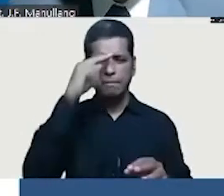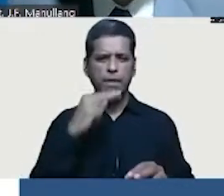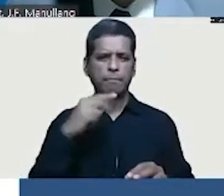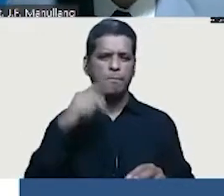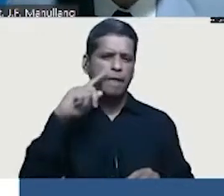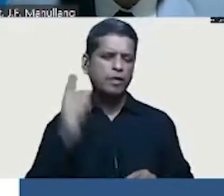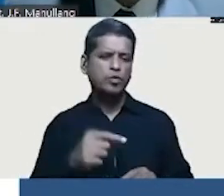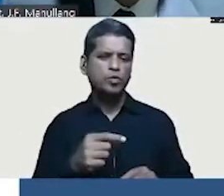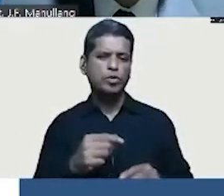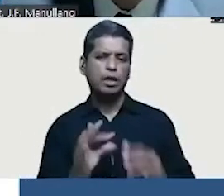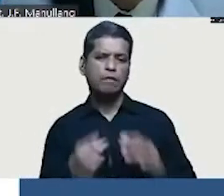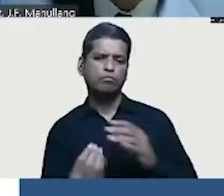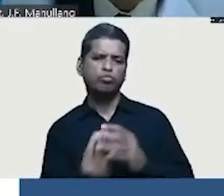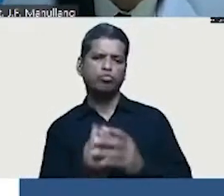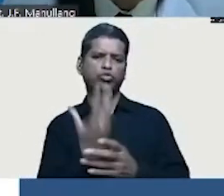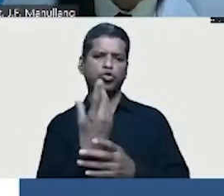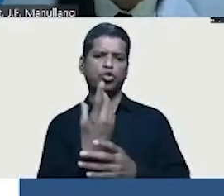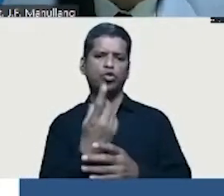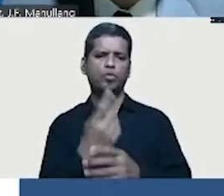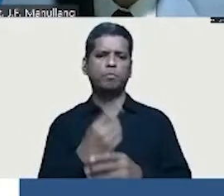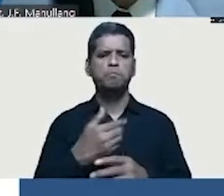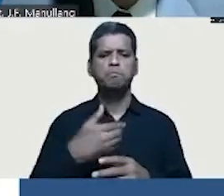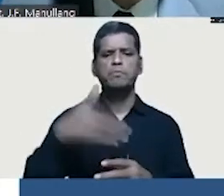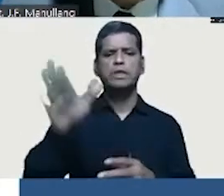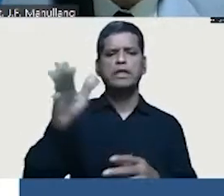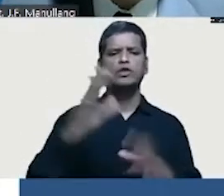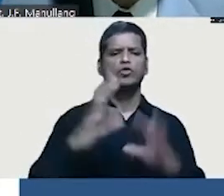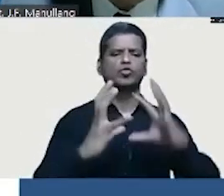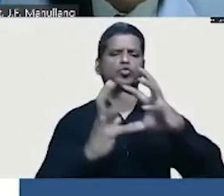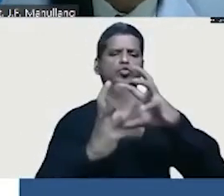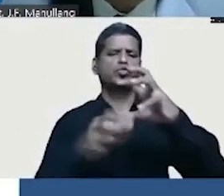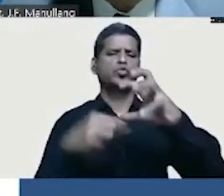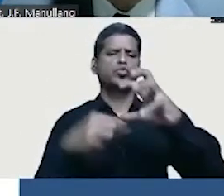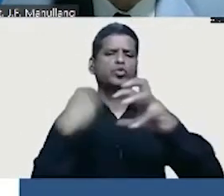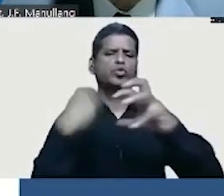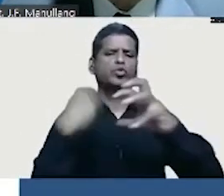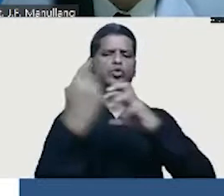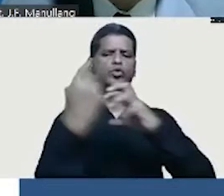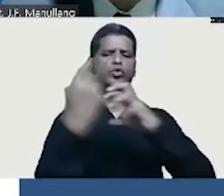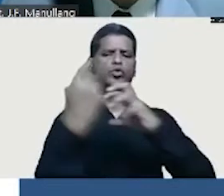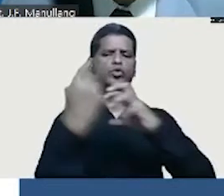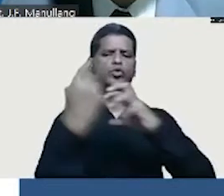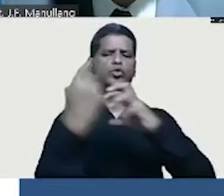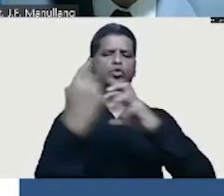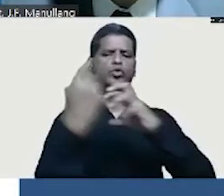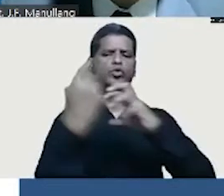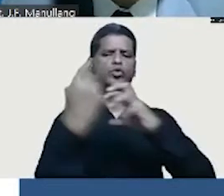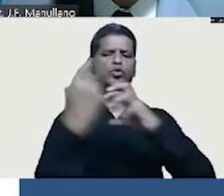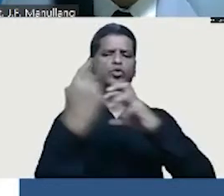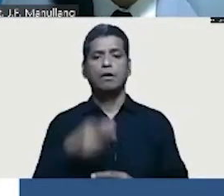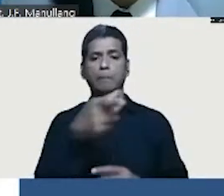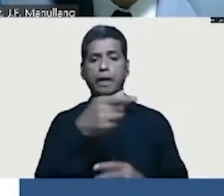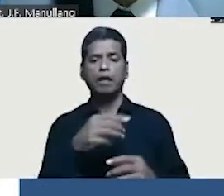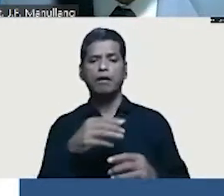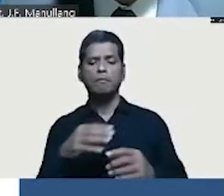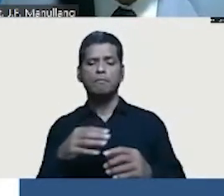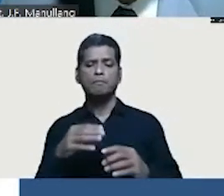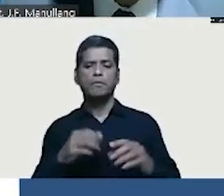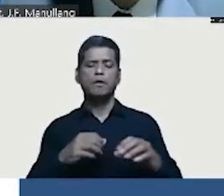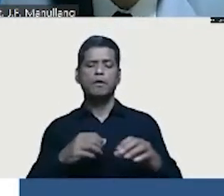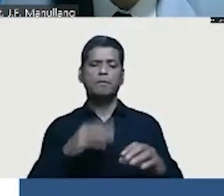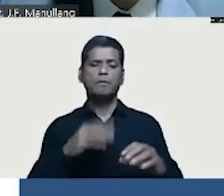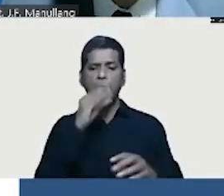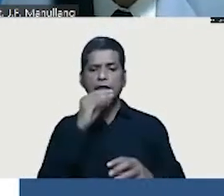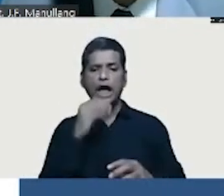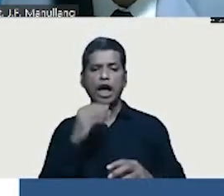nabi-nabi palsu ini mereka itu digerakkan oleh roh tetapi roh itu adalah bukan dari